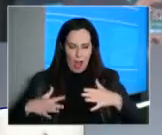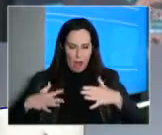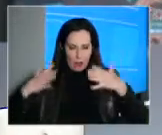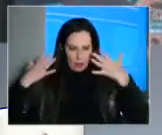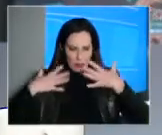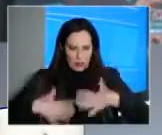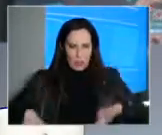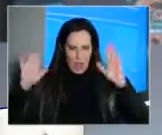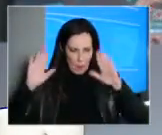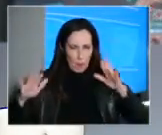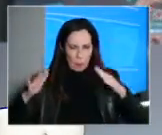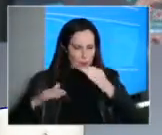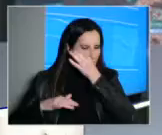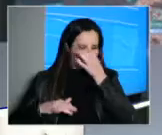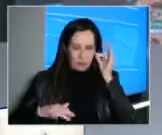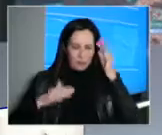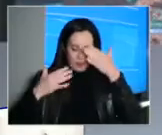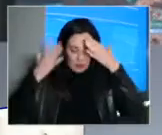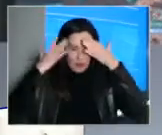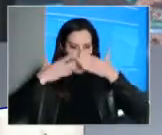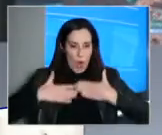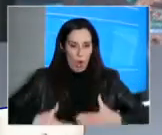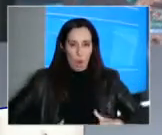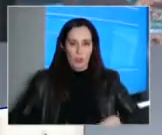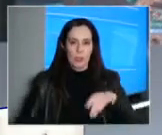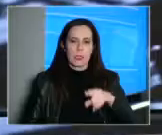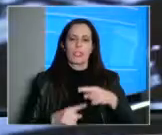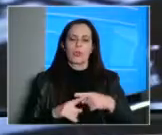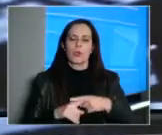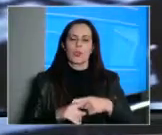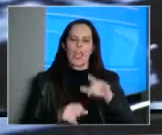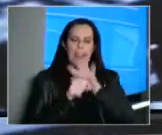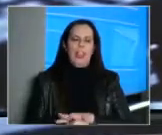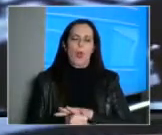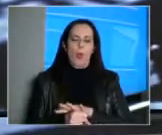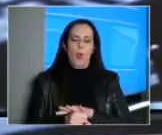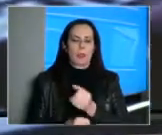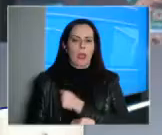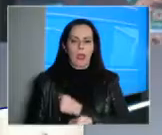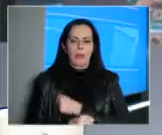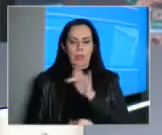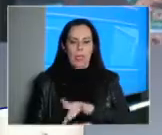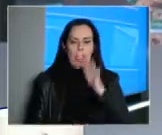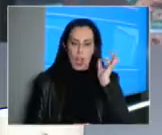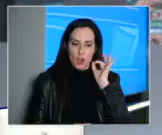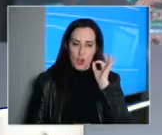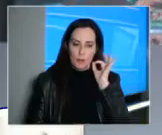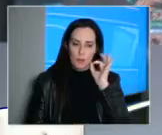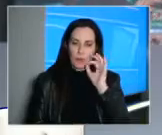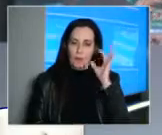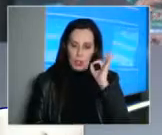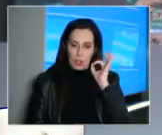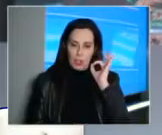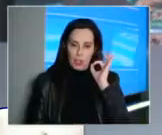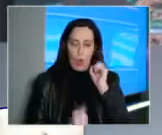שמכסה את הפנים, שמגבילה את הגוף, שמסתירה את הגוף, זה סוג של דיכוי דתי כלפי נשים,